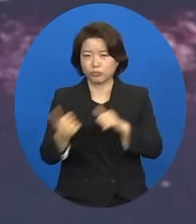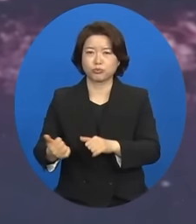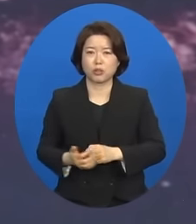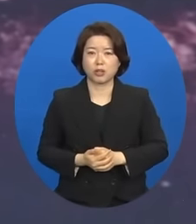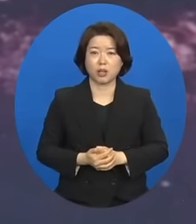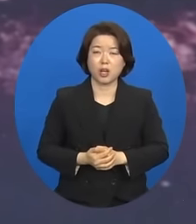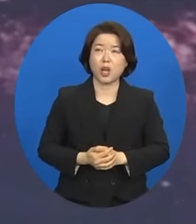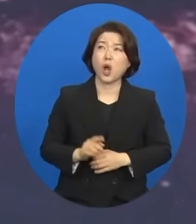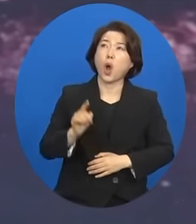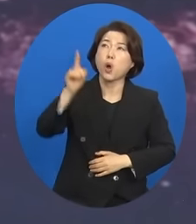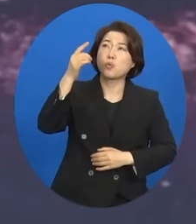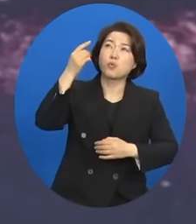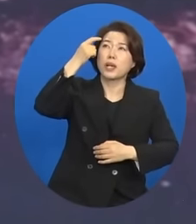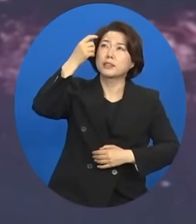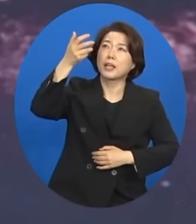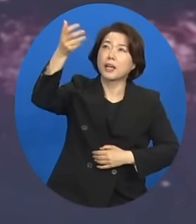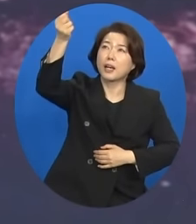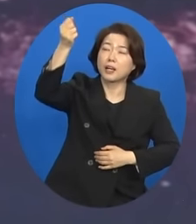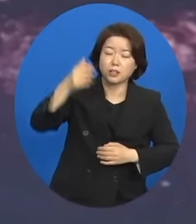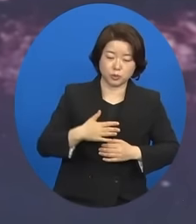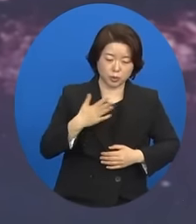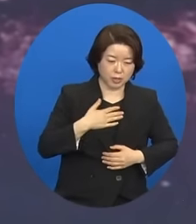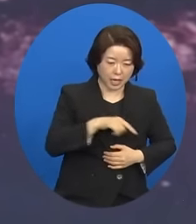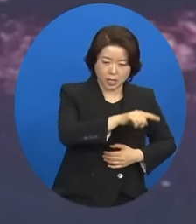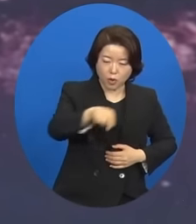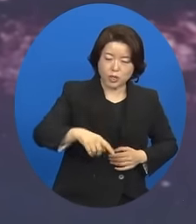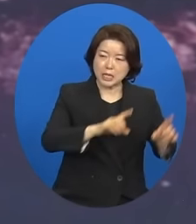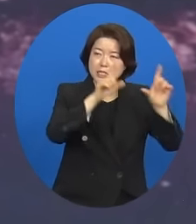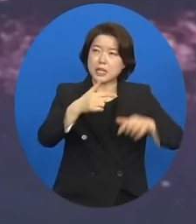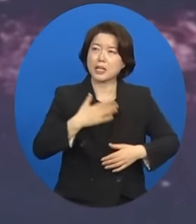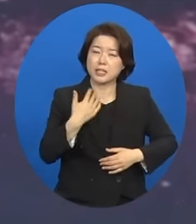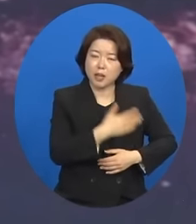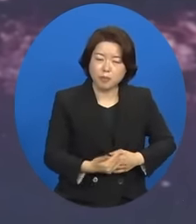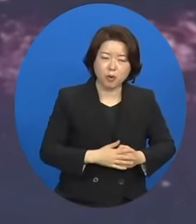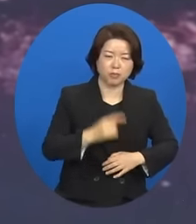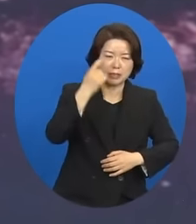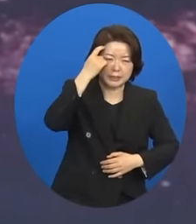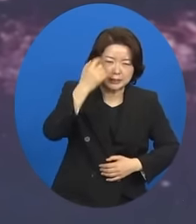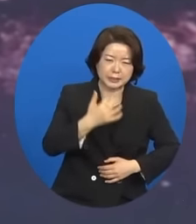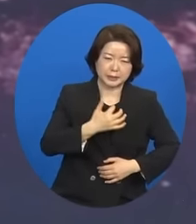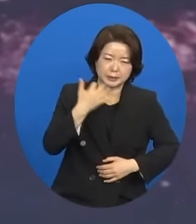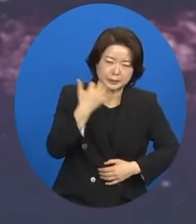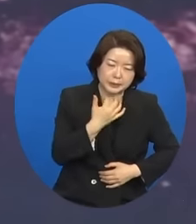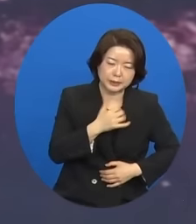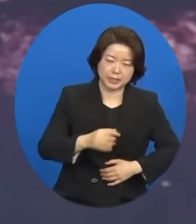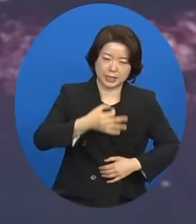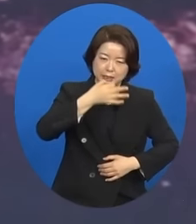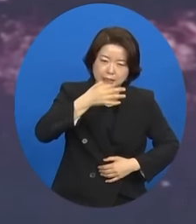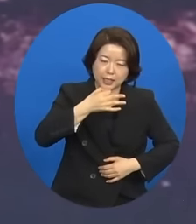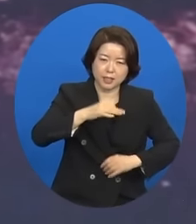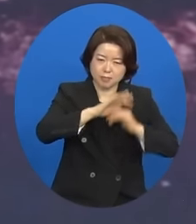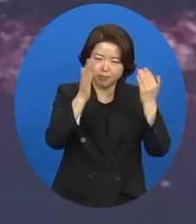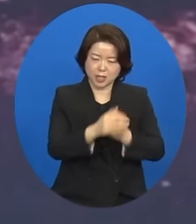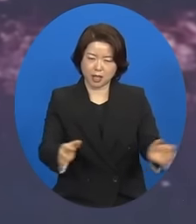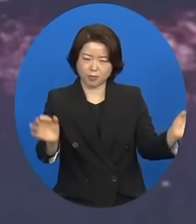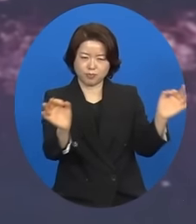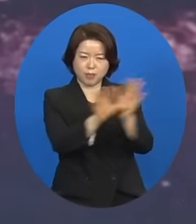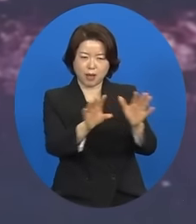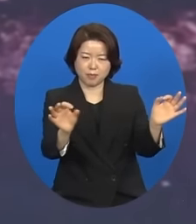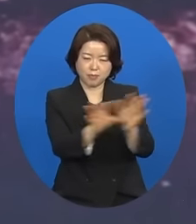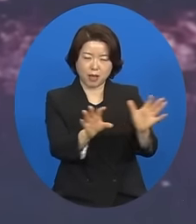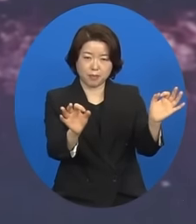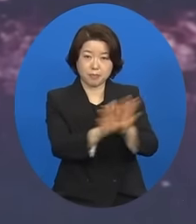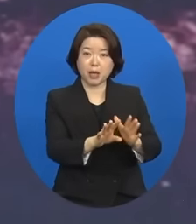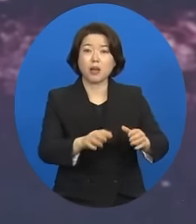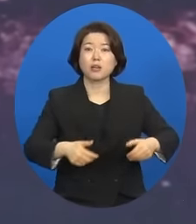아니라 위의 것을 생각함으로써 우리의 모든 정욕 음란과 탐을 죽여야만 된다 그래서 죄를